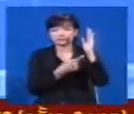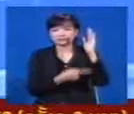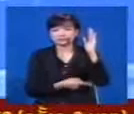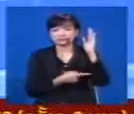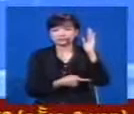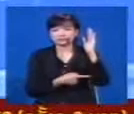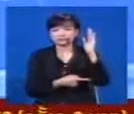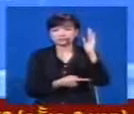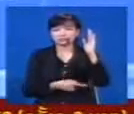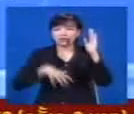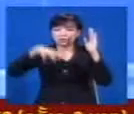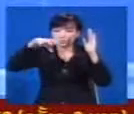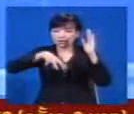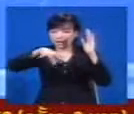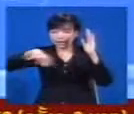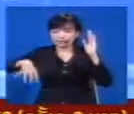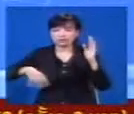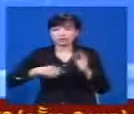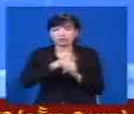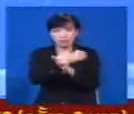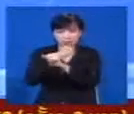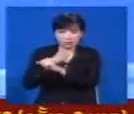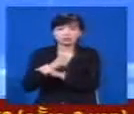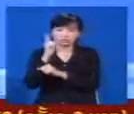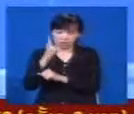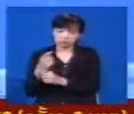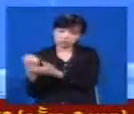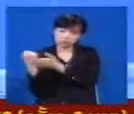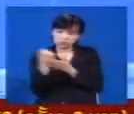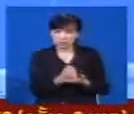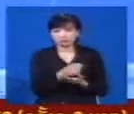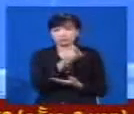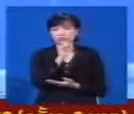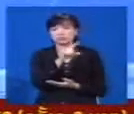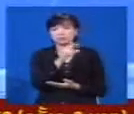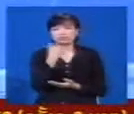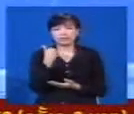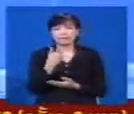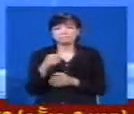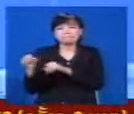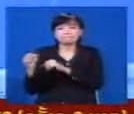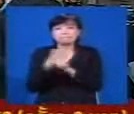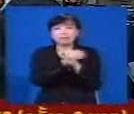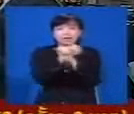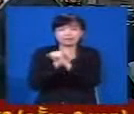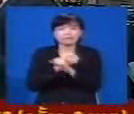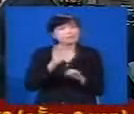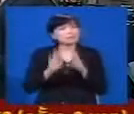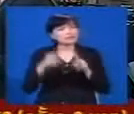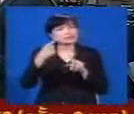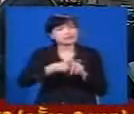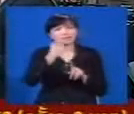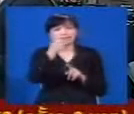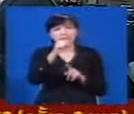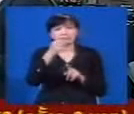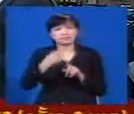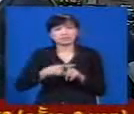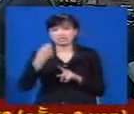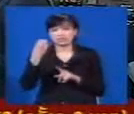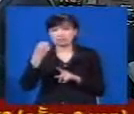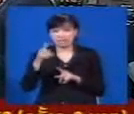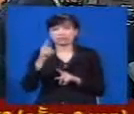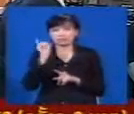ในพื้นที่โดยเฉพาะกรมป้องกันกับจังหวัดก็เข้าดำเนินการช่วยได้ทันที ครับ เป็นการล่วงหน้า ตุลาพฤศจิกาอะไรประมาณนี้ ใช่ครับ ก็จะอาจจะเตรียมรับ